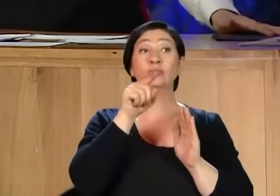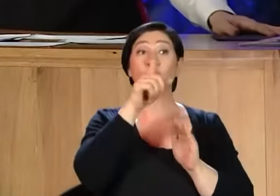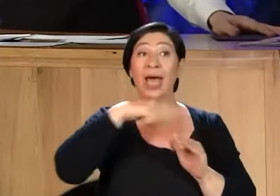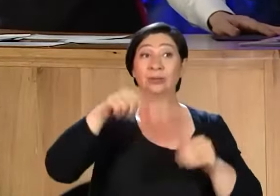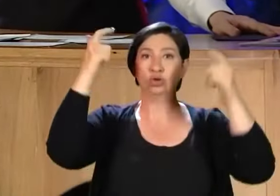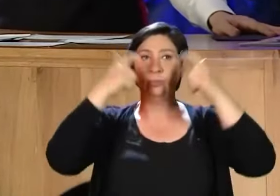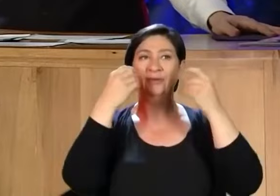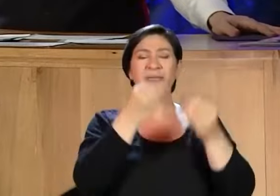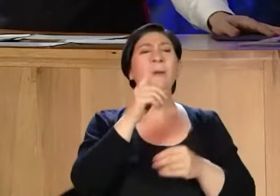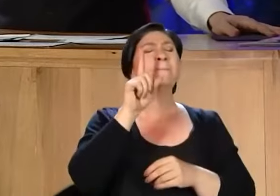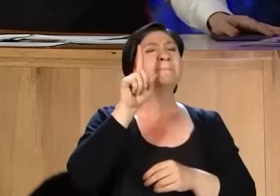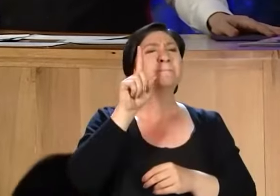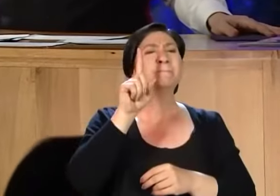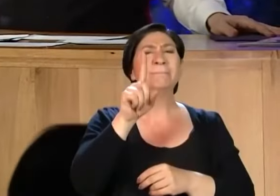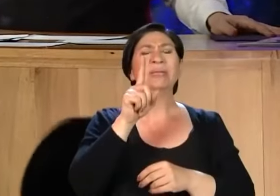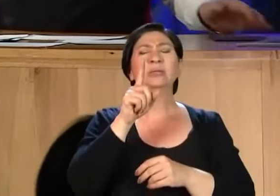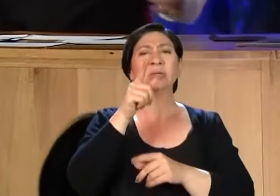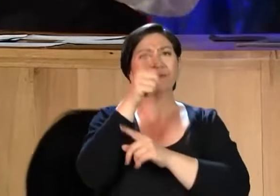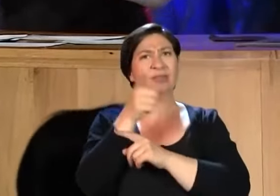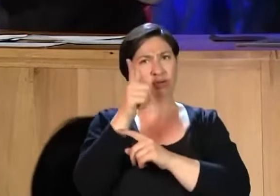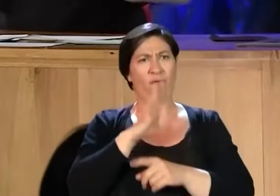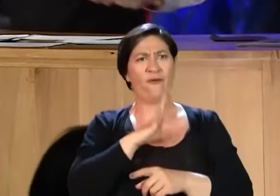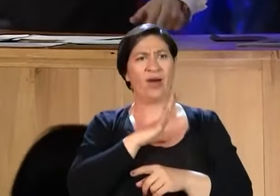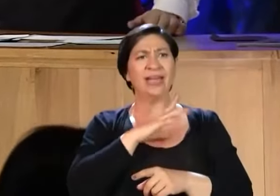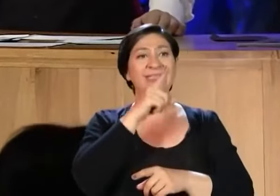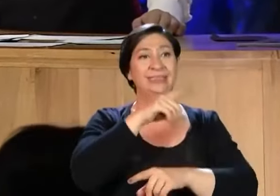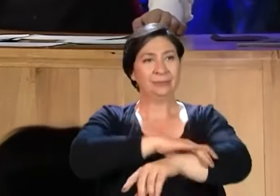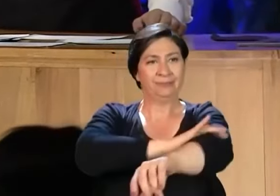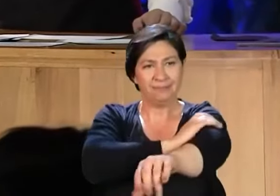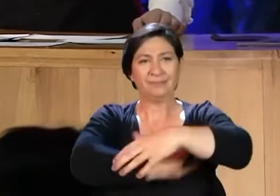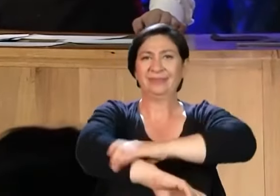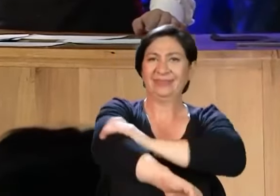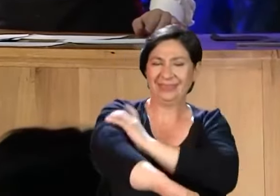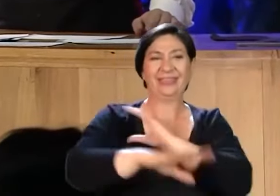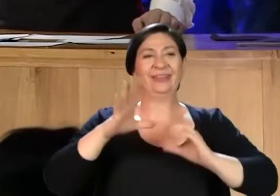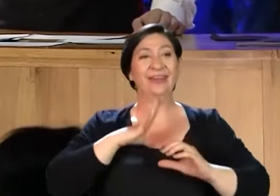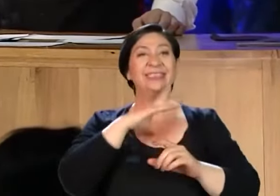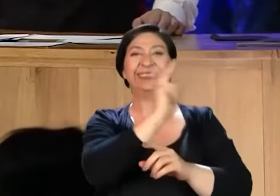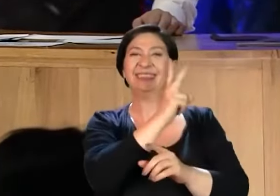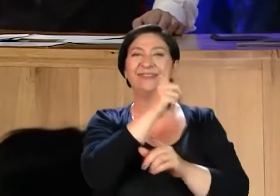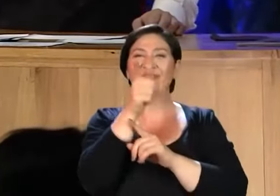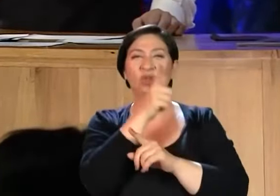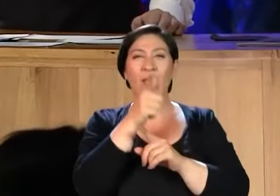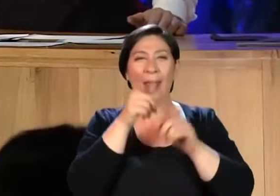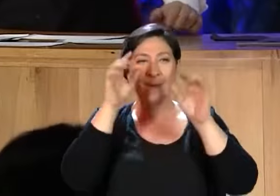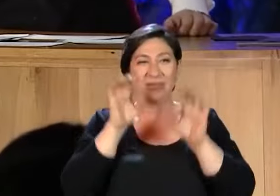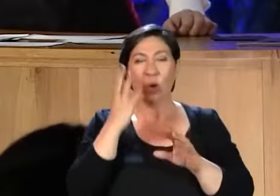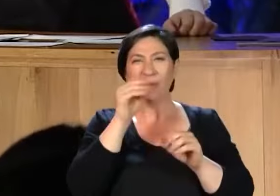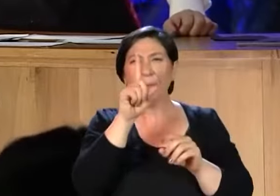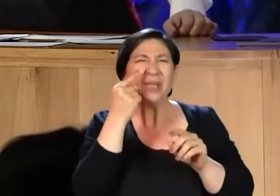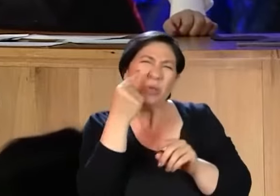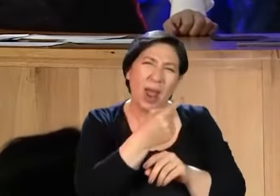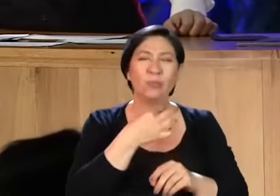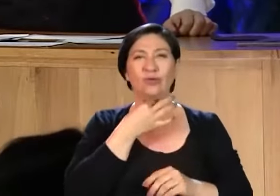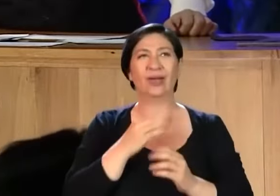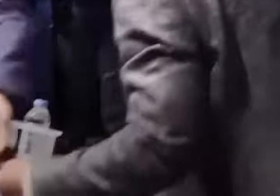bu sorumlulukları getirmesi. Peki bir görüntülerimiz var. Sizin kolları sıvadığınız görüntüler bizim sizle ilgili görüntülerimizin başında olması lazım. Orayı bir